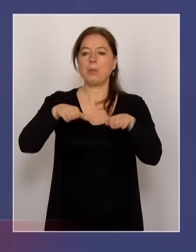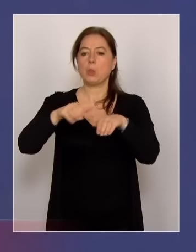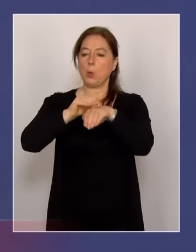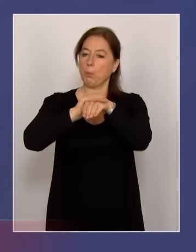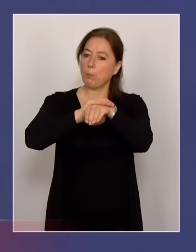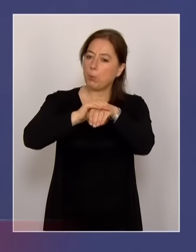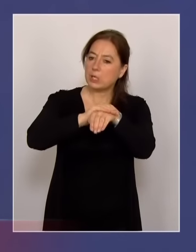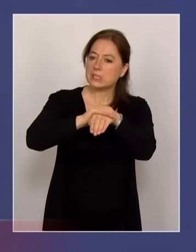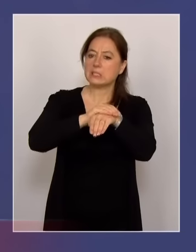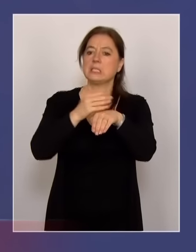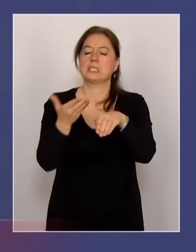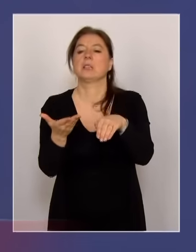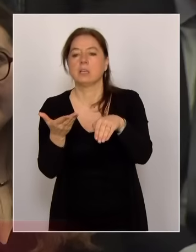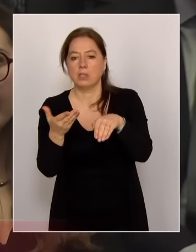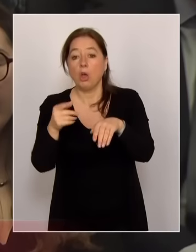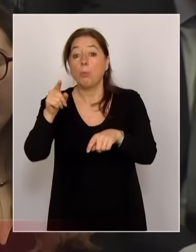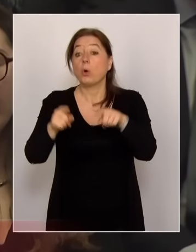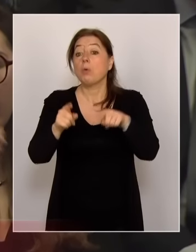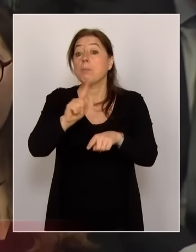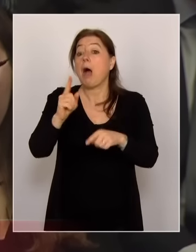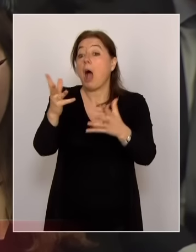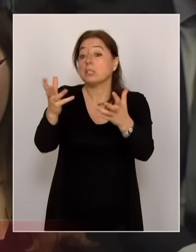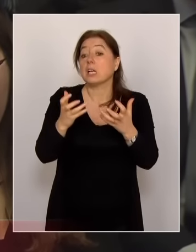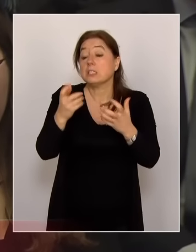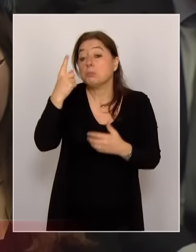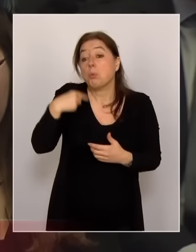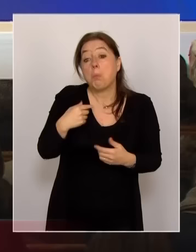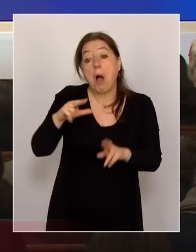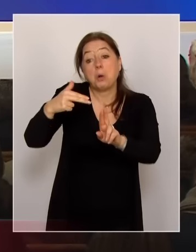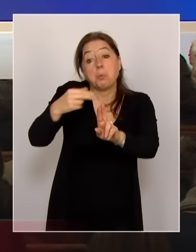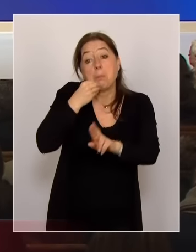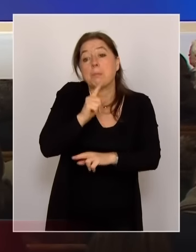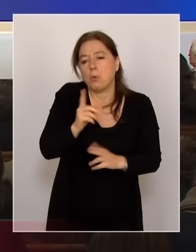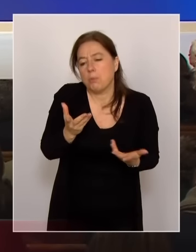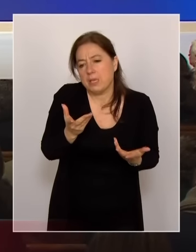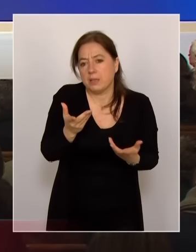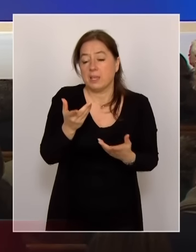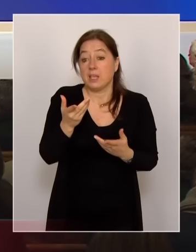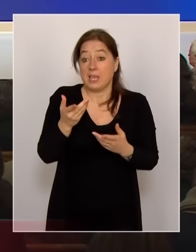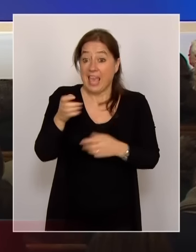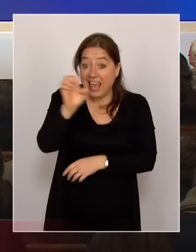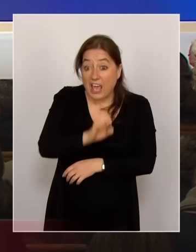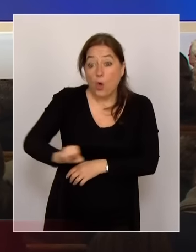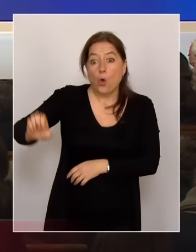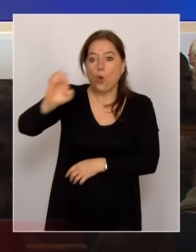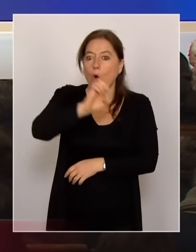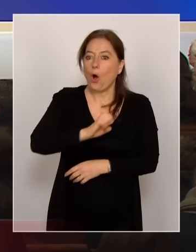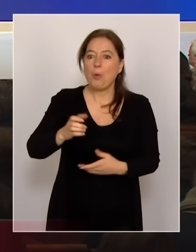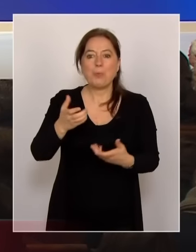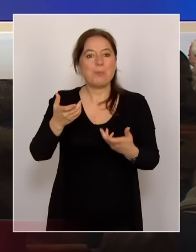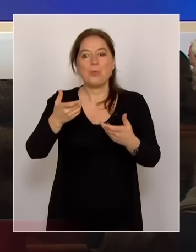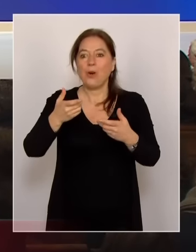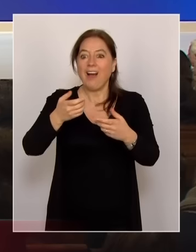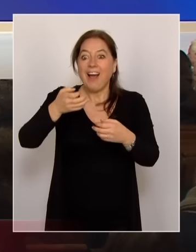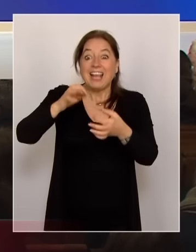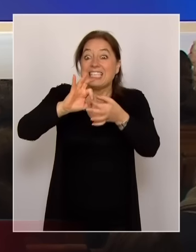avec, à mes yeux, beaucoup de mauvaises raisons et de faux arguments. Elle est surtout beaucoup moins puissante dans sa capacité à produire des grands récits et des